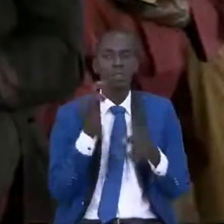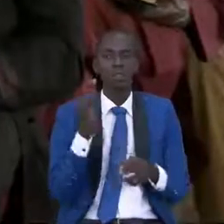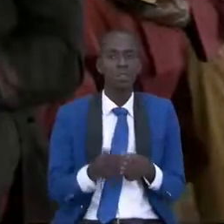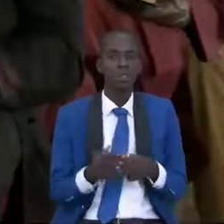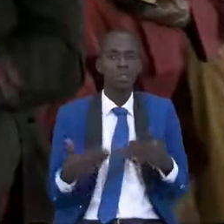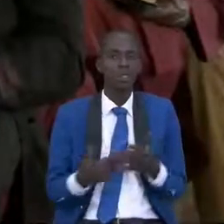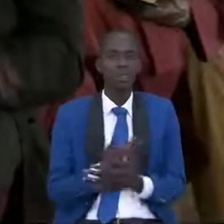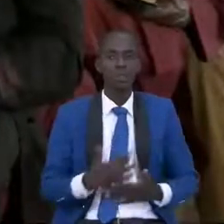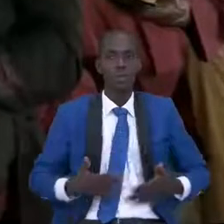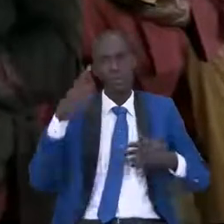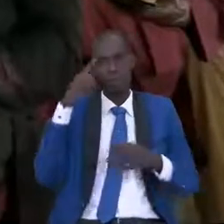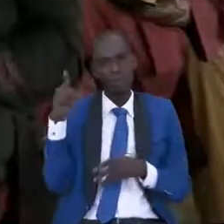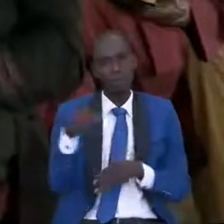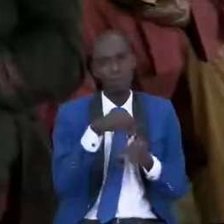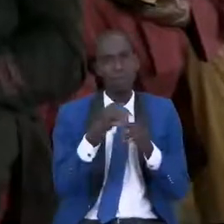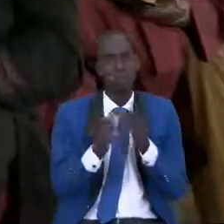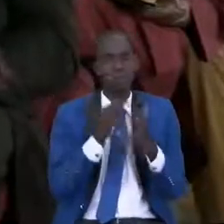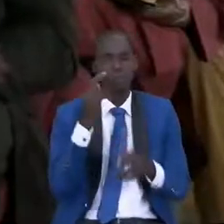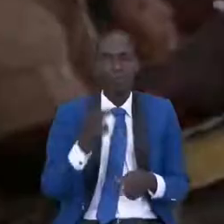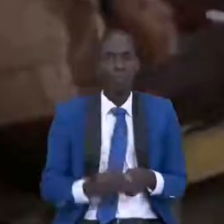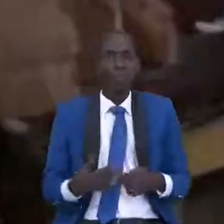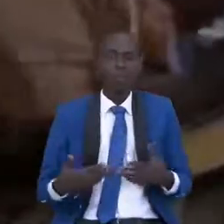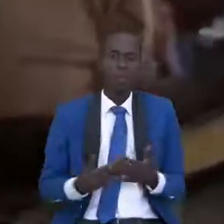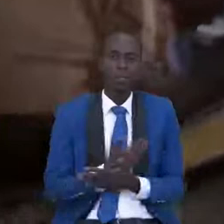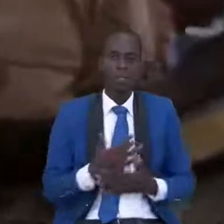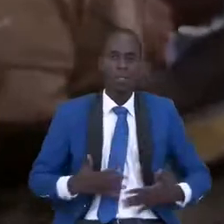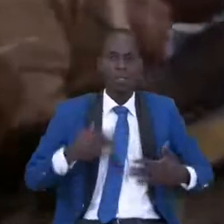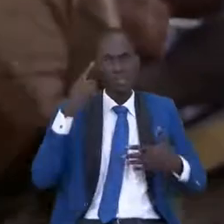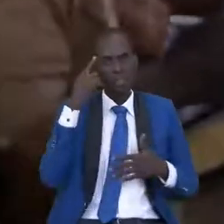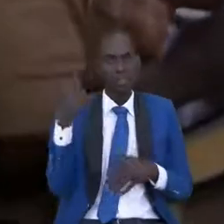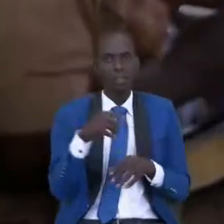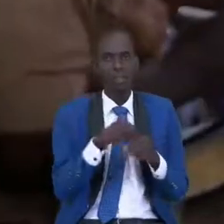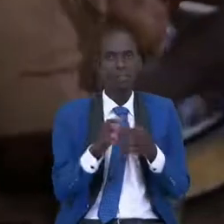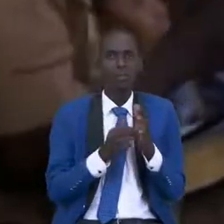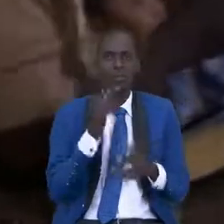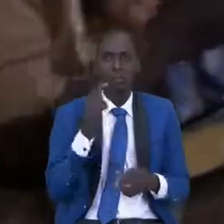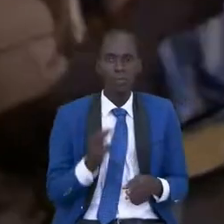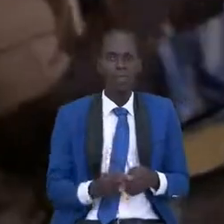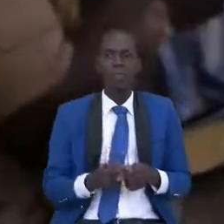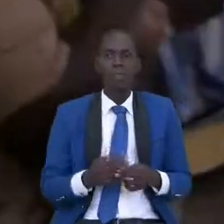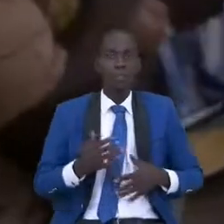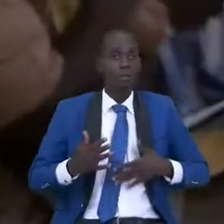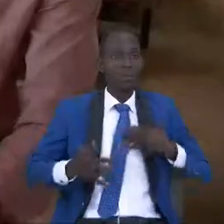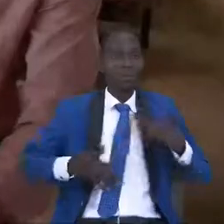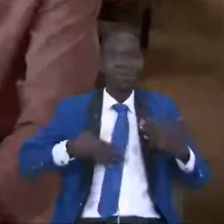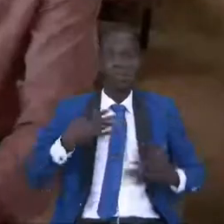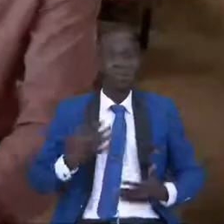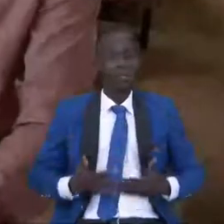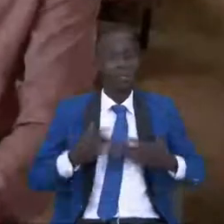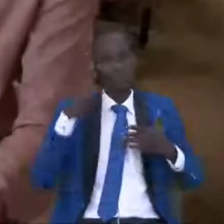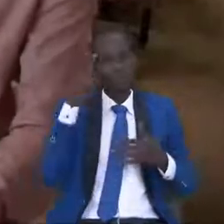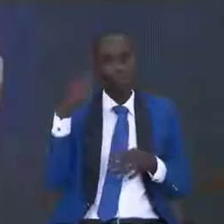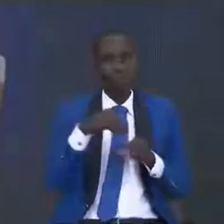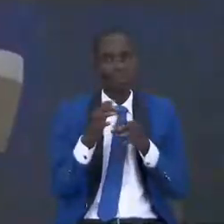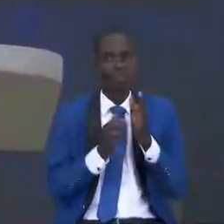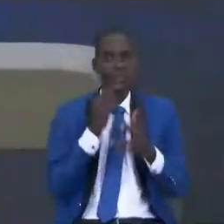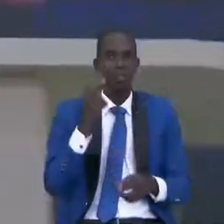vie. Une nouvelle vie. J'ai une nouvelle vie. Une vie excitante. Un type de